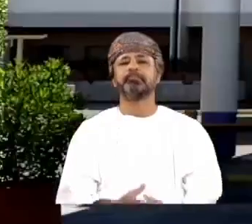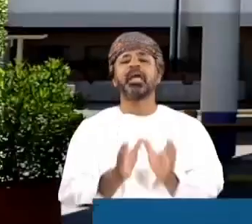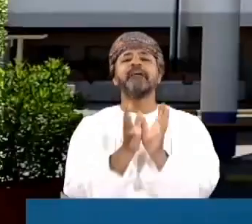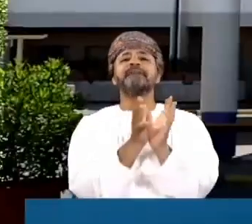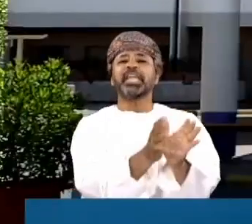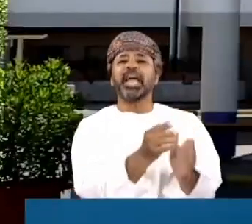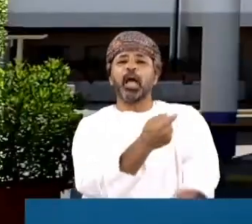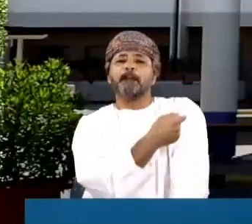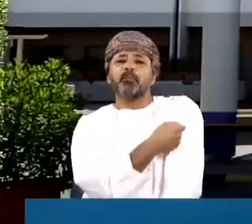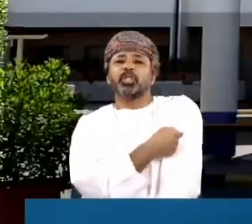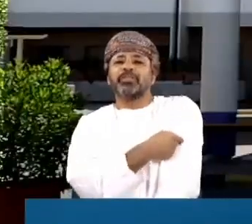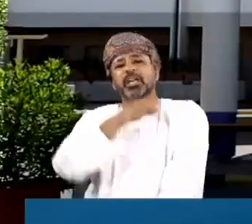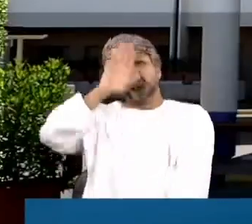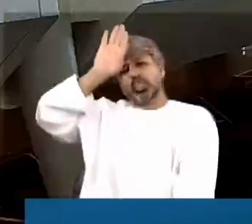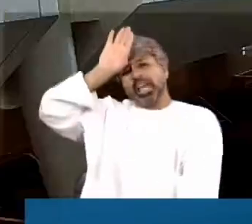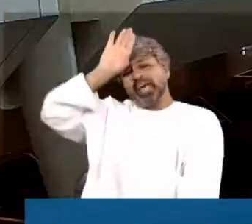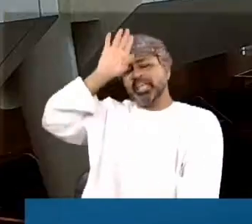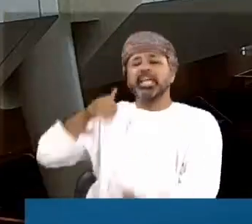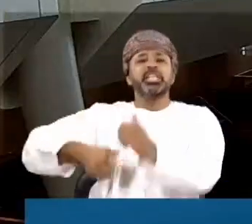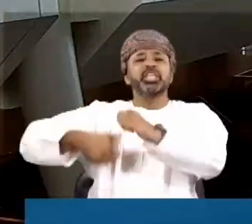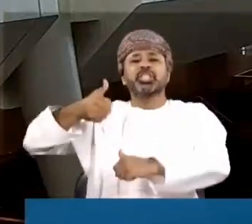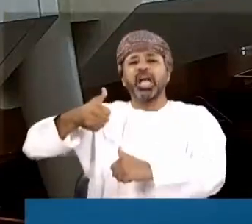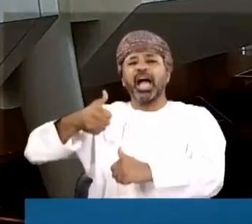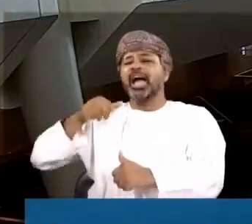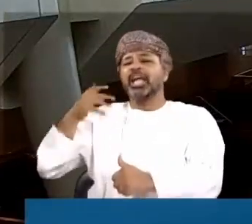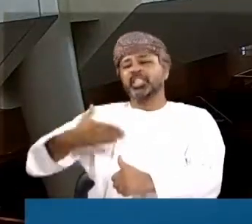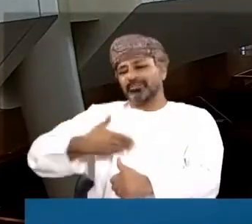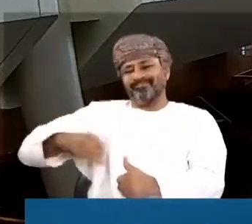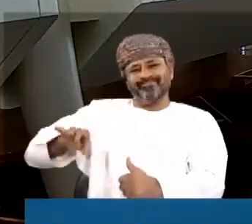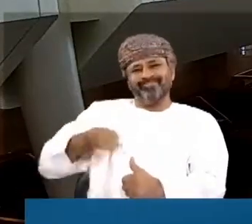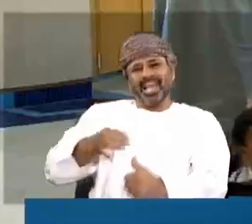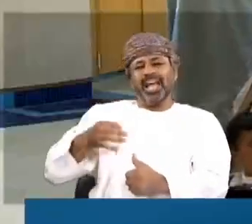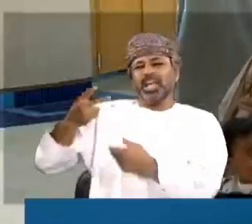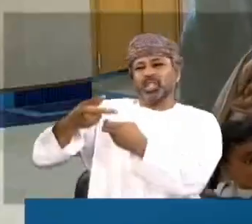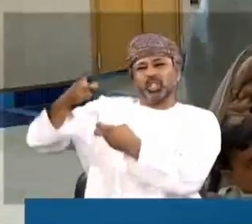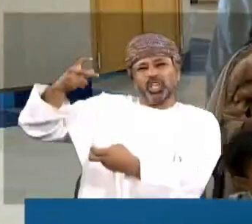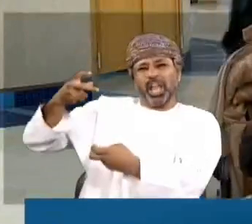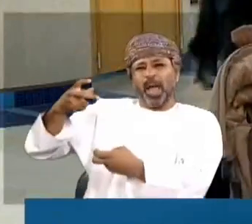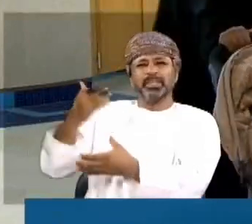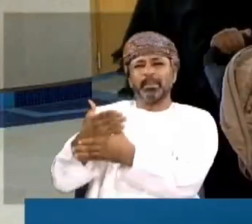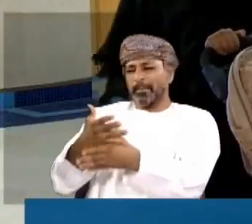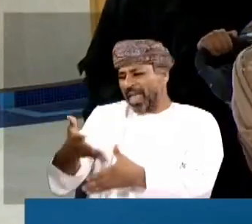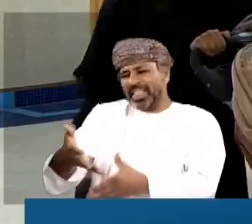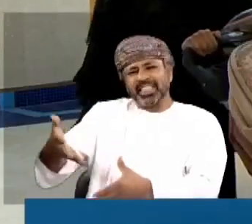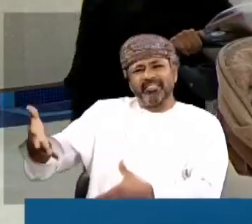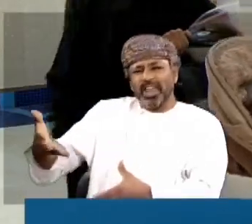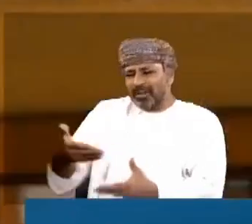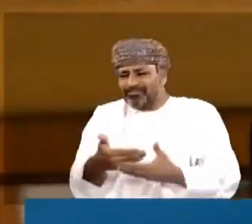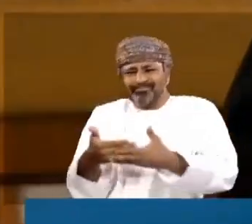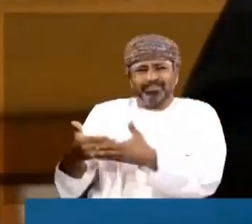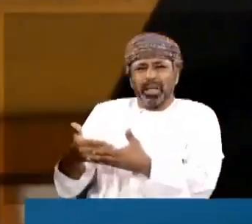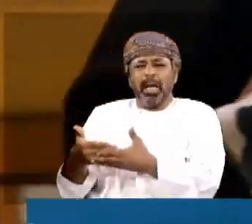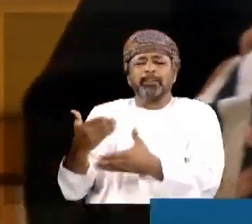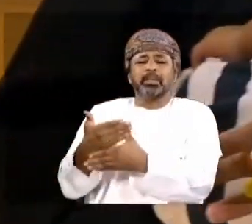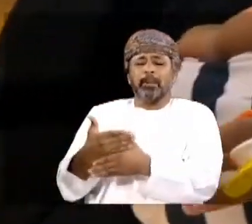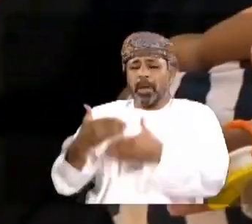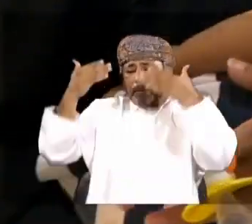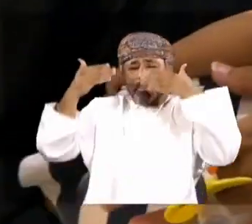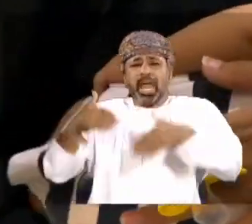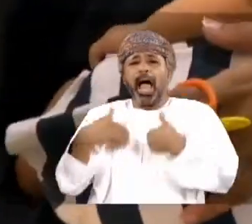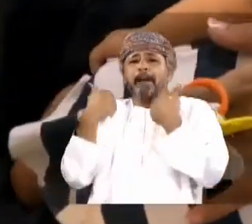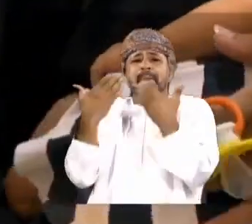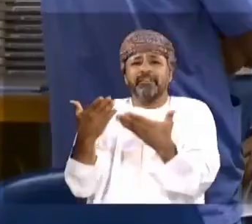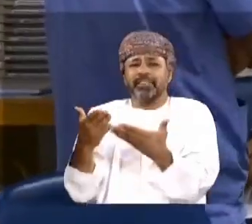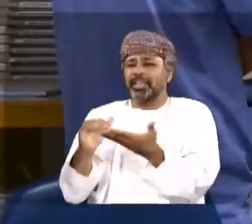فريق طبي بالمستشفى السلطاني ينجح في زراعة خلايا جذعية لرضيعة تعاني من نقص المناعة المركب الشديد.